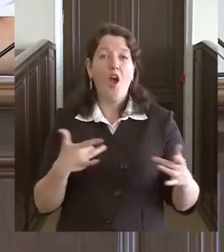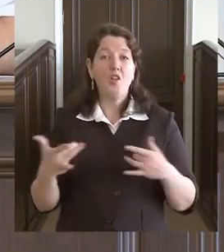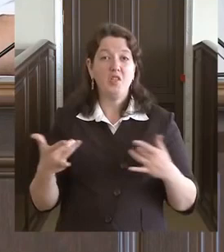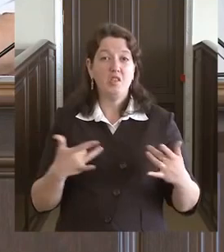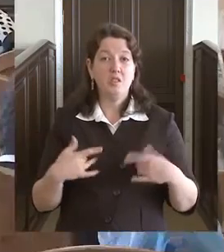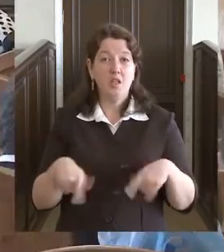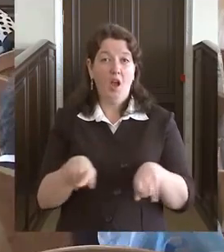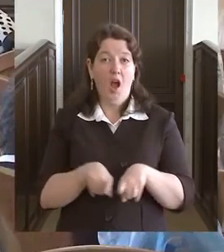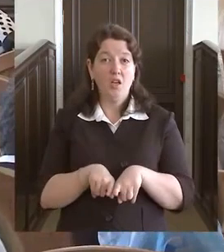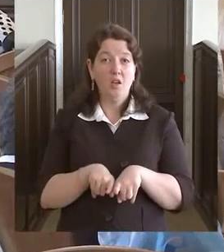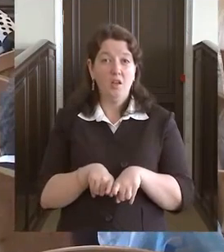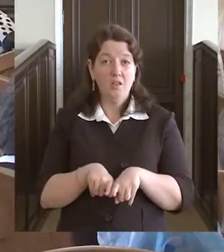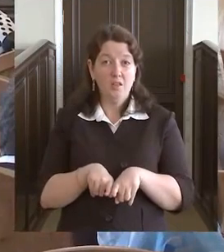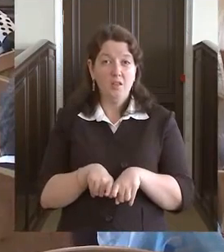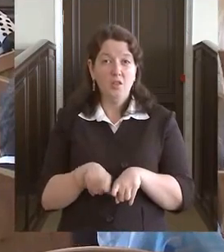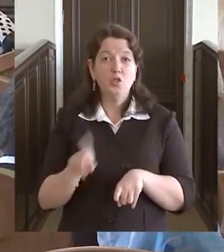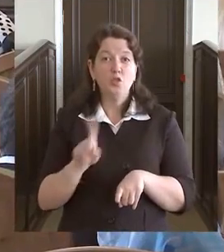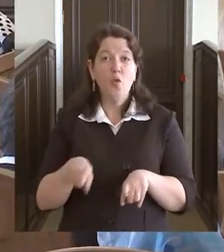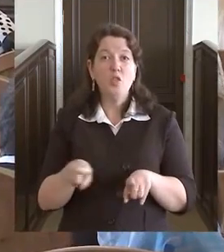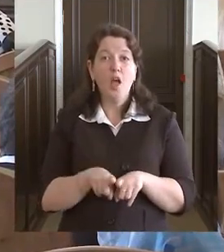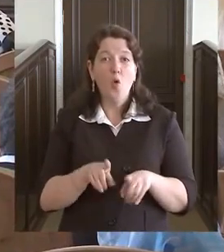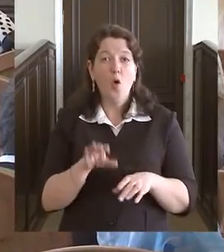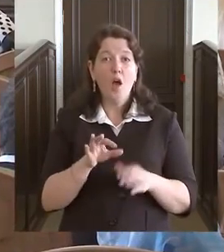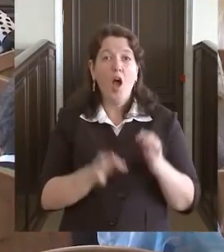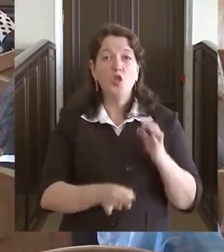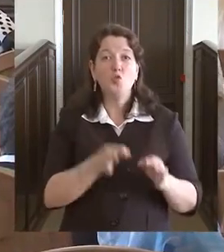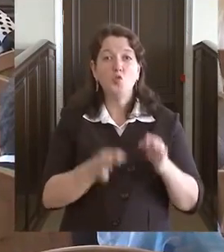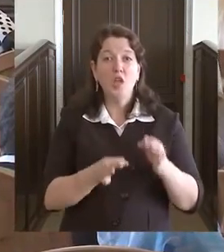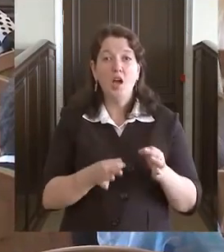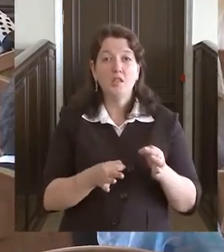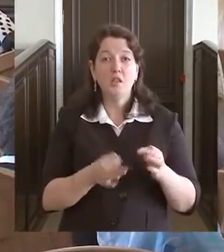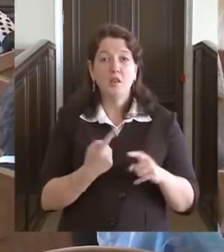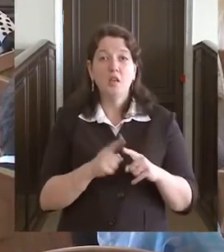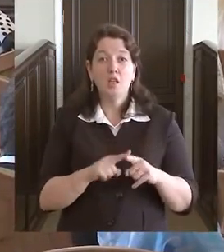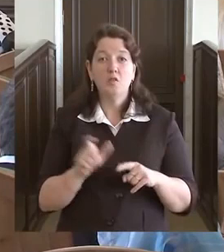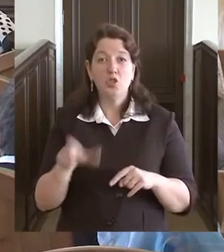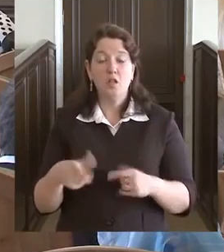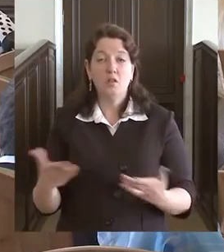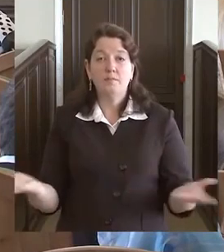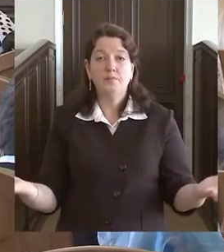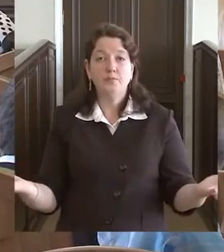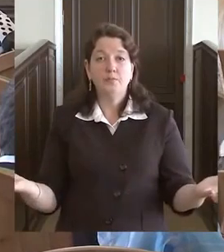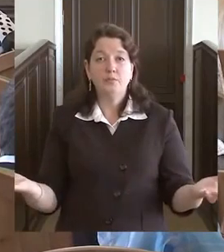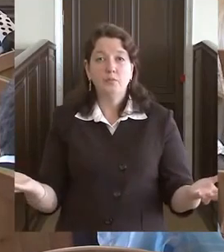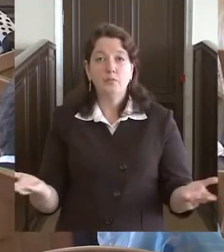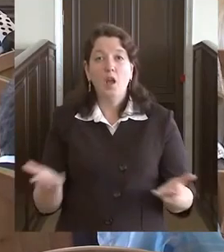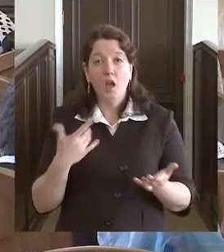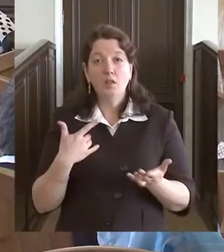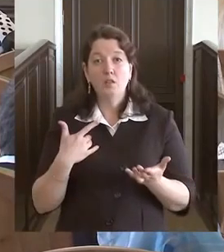нем действует но что здесь ну что осуждение рассуждение